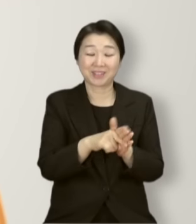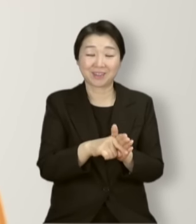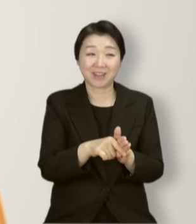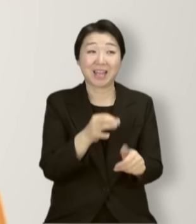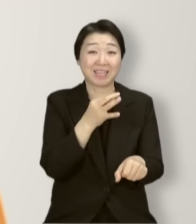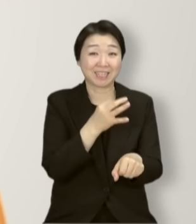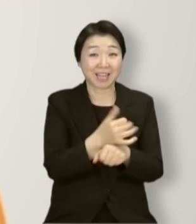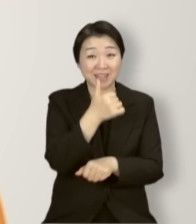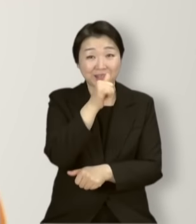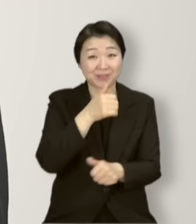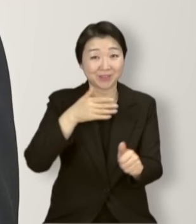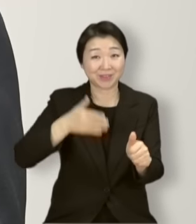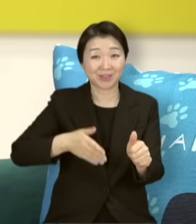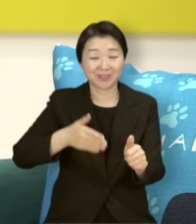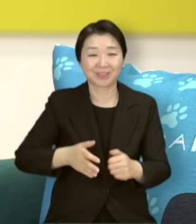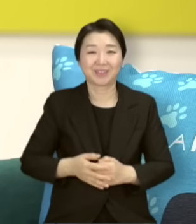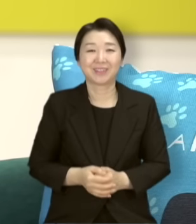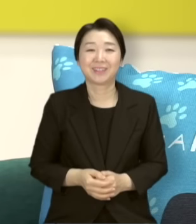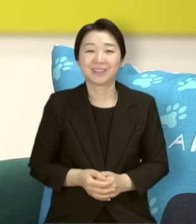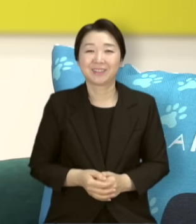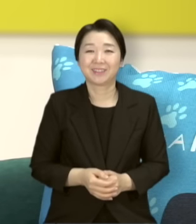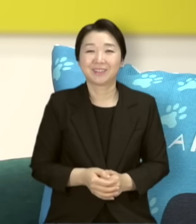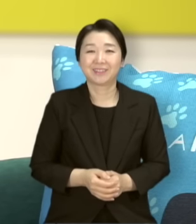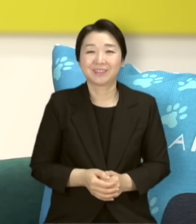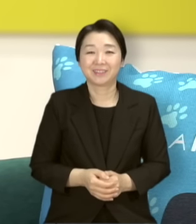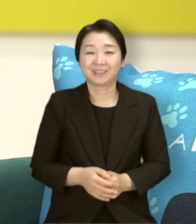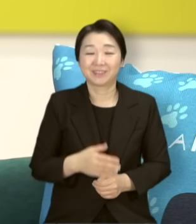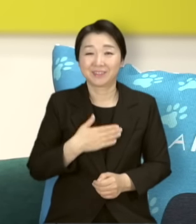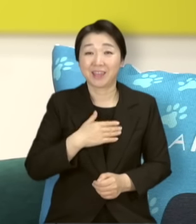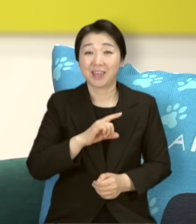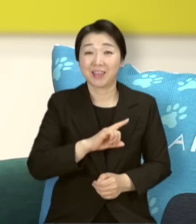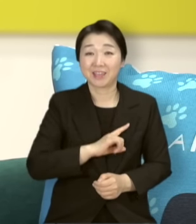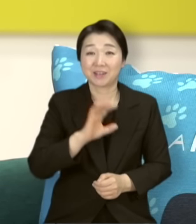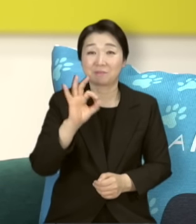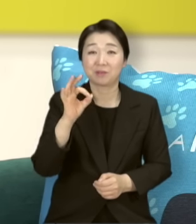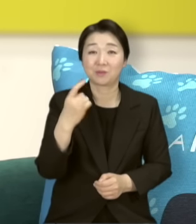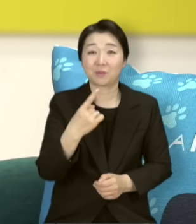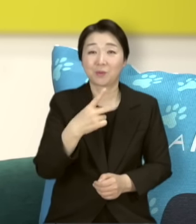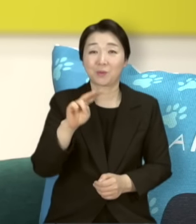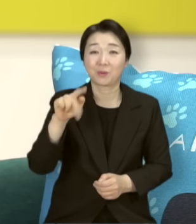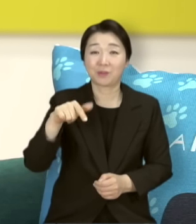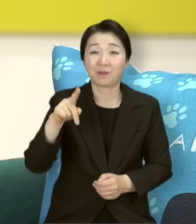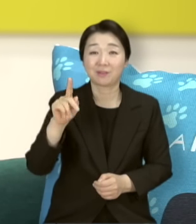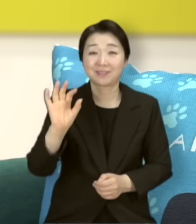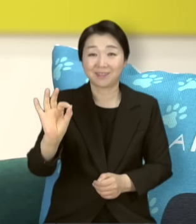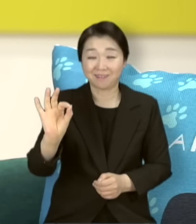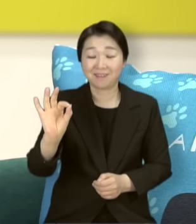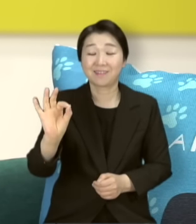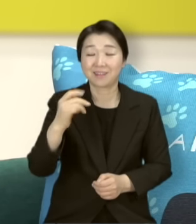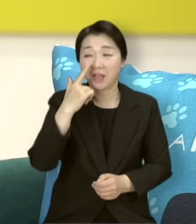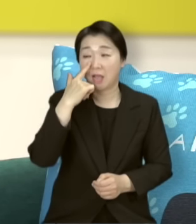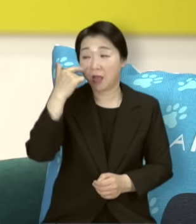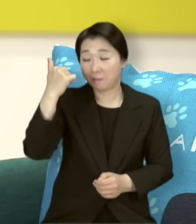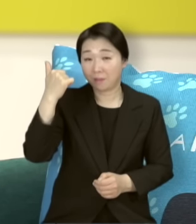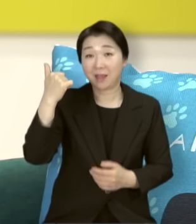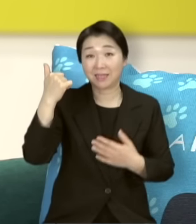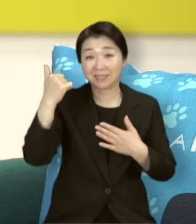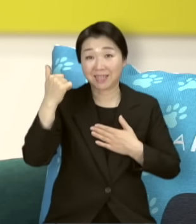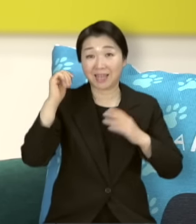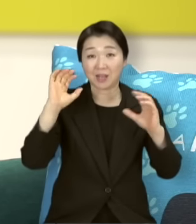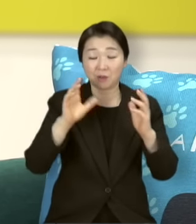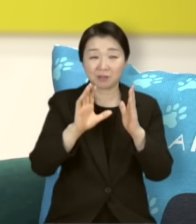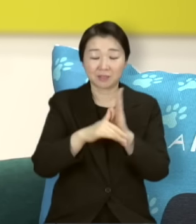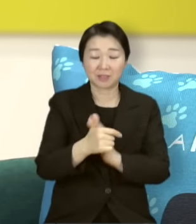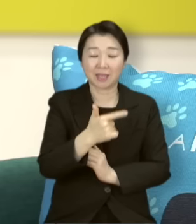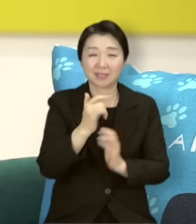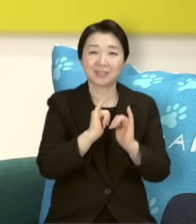말씀 부탁드립니다. 예, 말씀드리다시피 제 이름 오덕성이고요. 아버지가 어렸을 때 큰